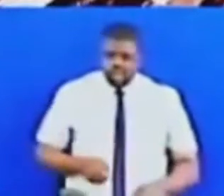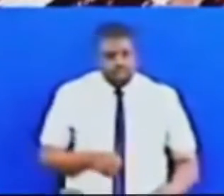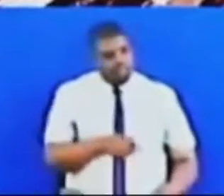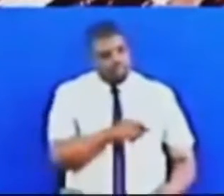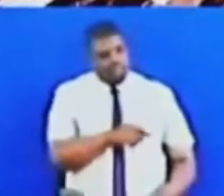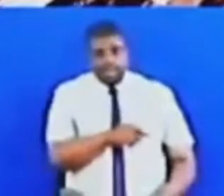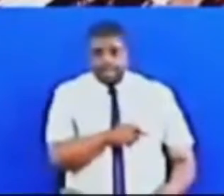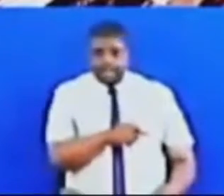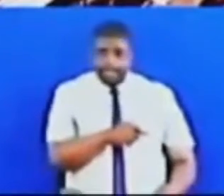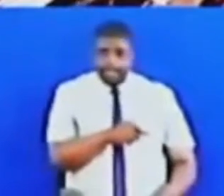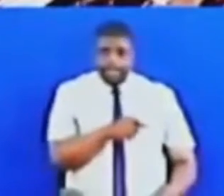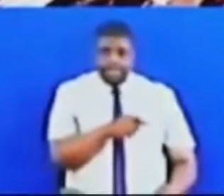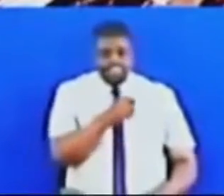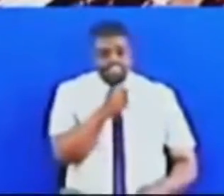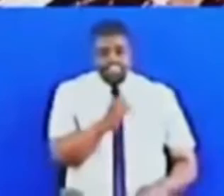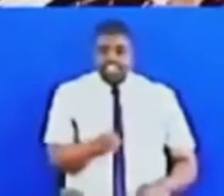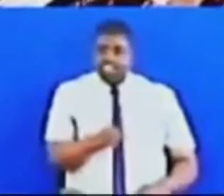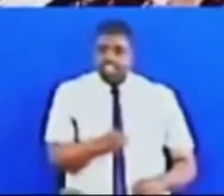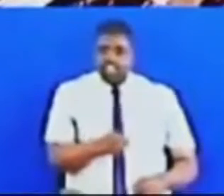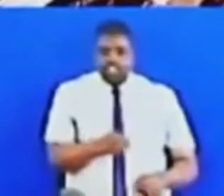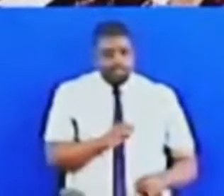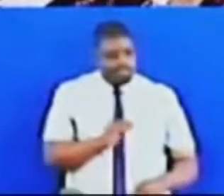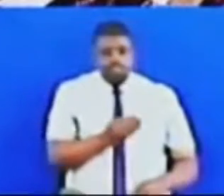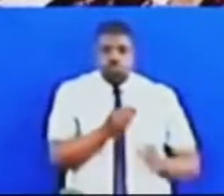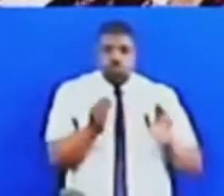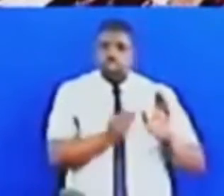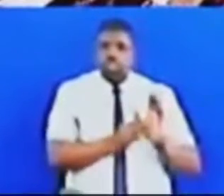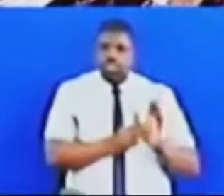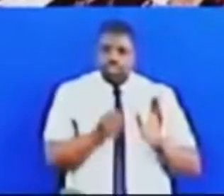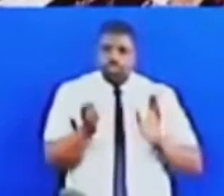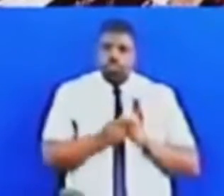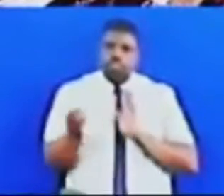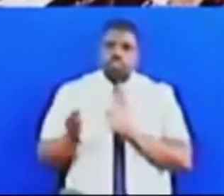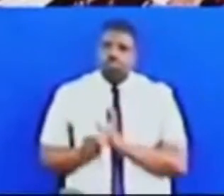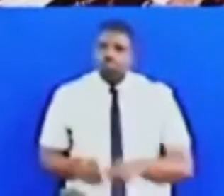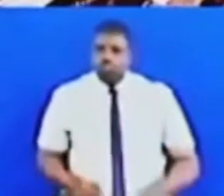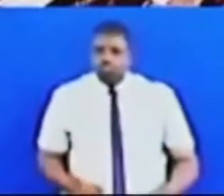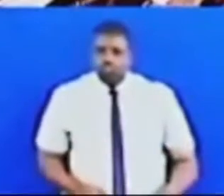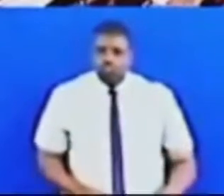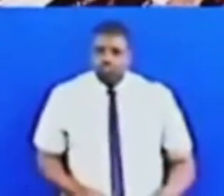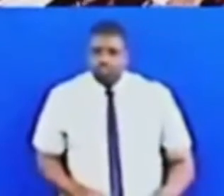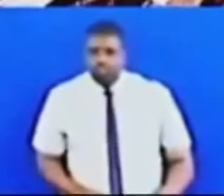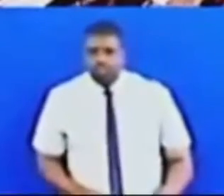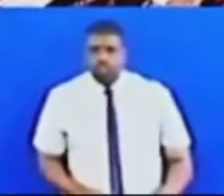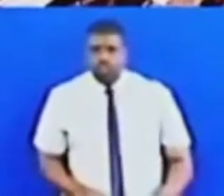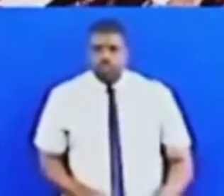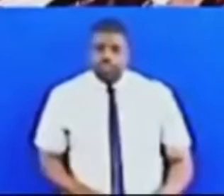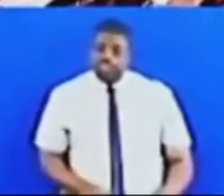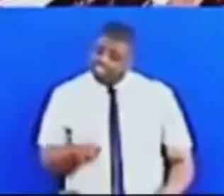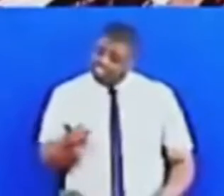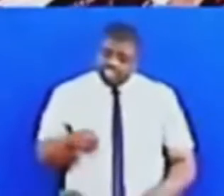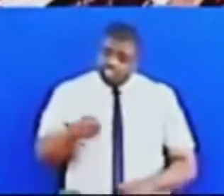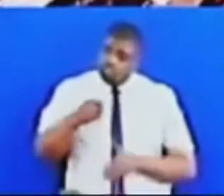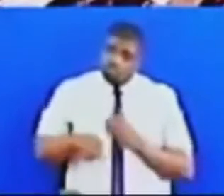tozo ya fine kwa ya shilingi bilioni 8.9. Mheshimiwa Spika, yani hizi tozo